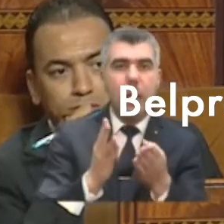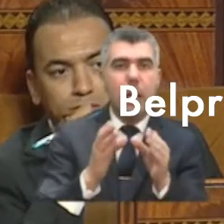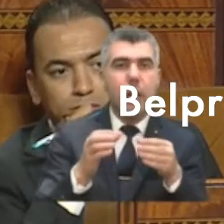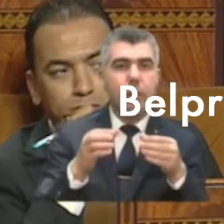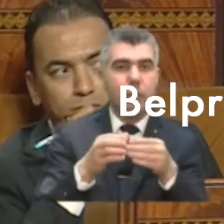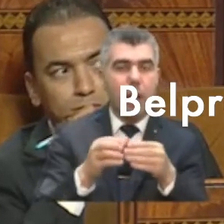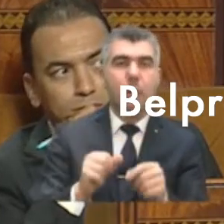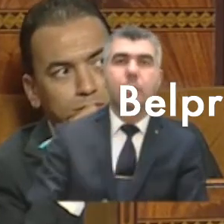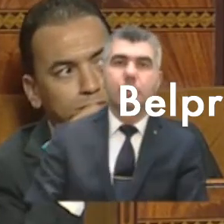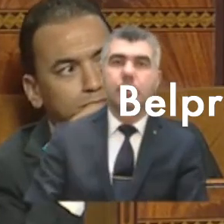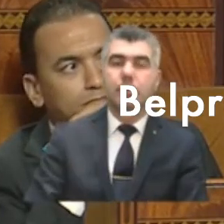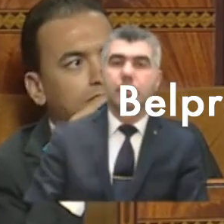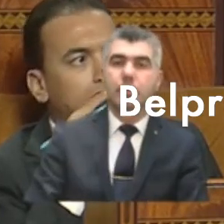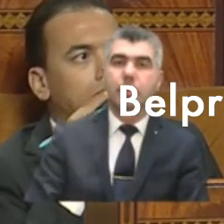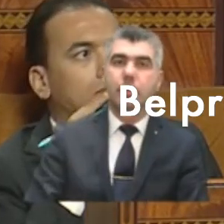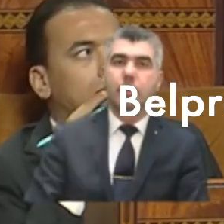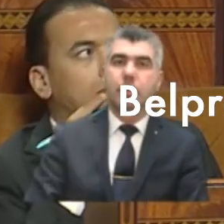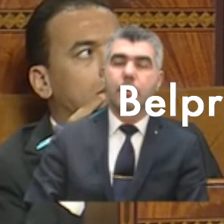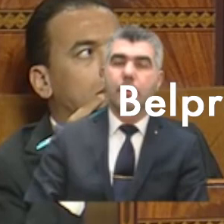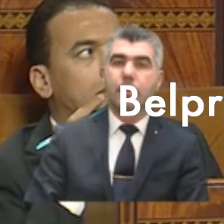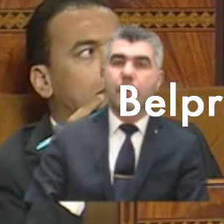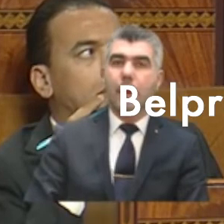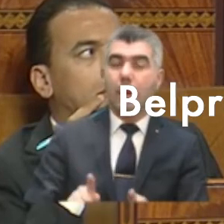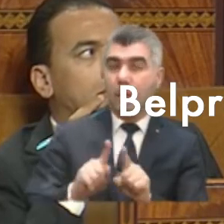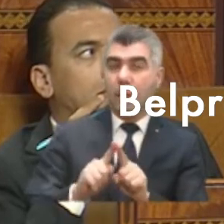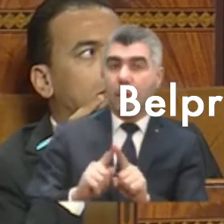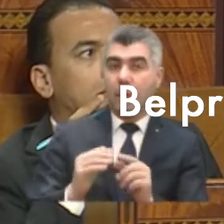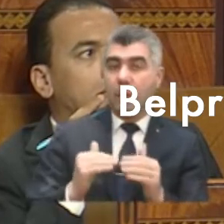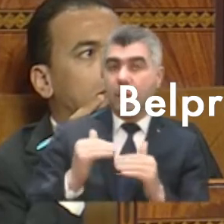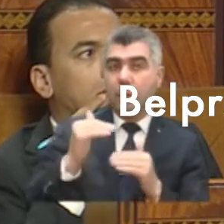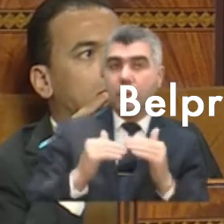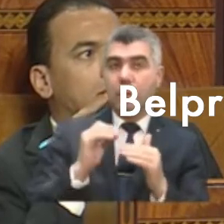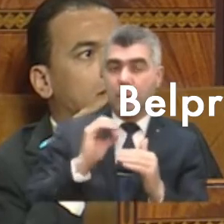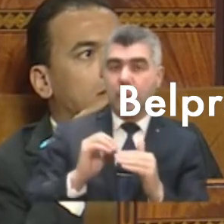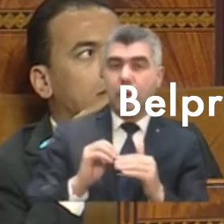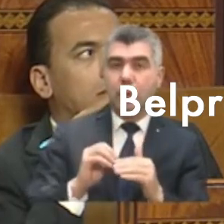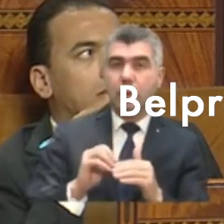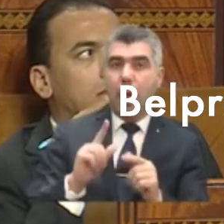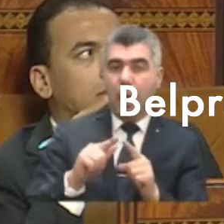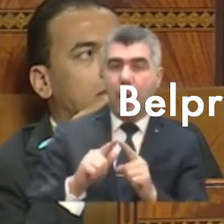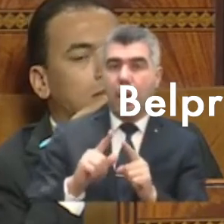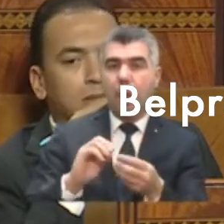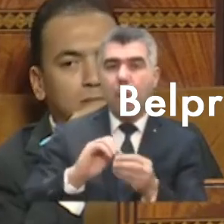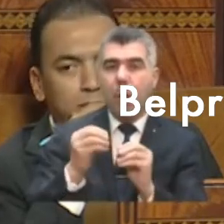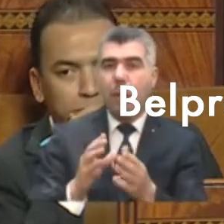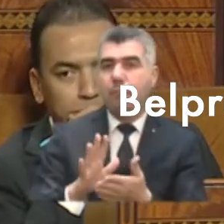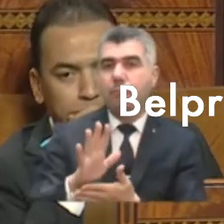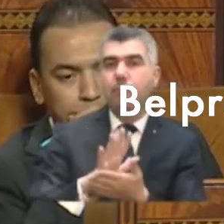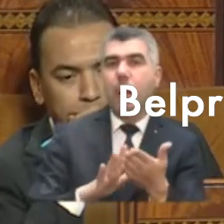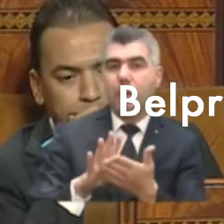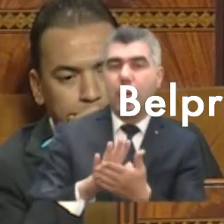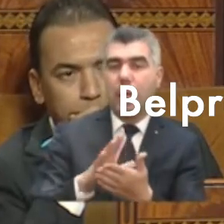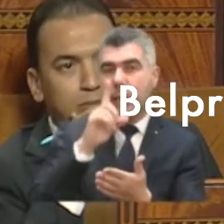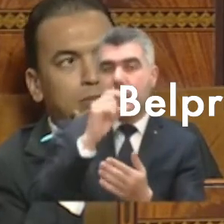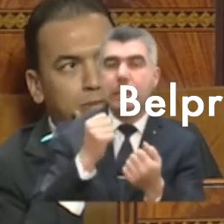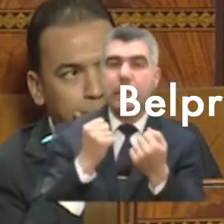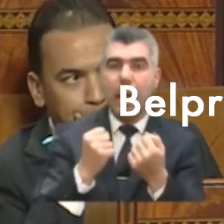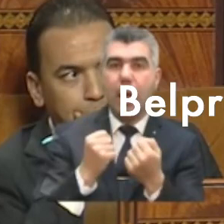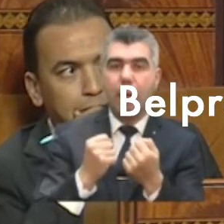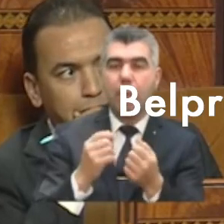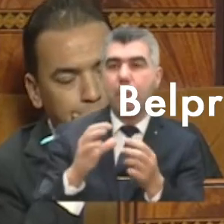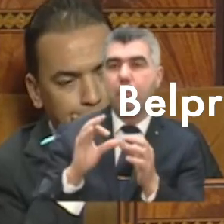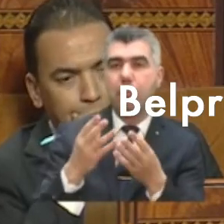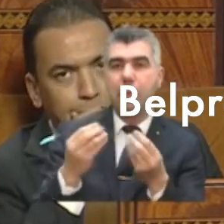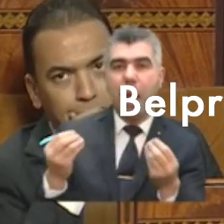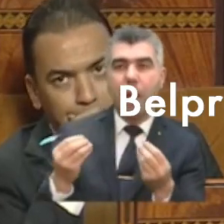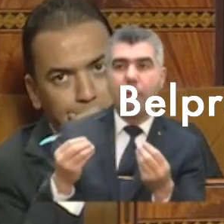المؤقتة، واللي حقيقة انها تميزات بمجموعة من الاختلالات والصعوبات اللي نتج عليها حرمان عدد من